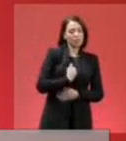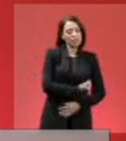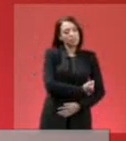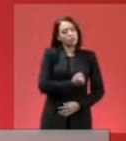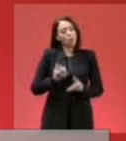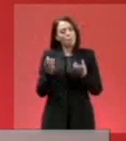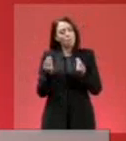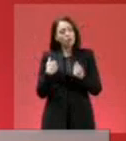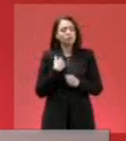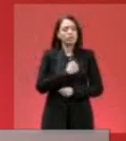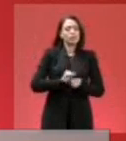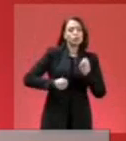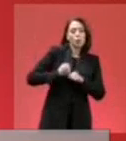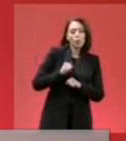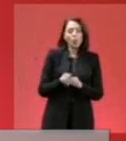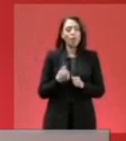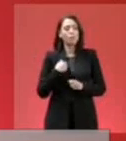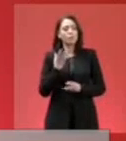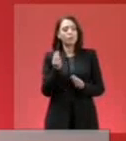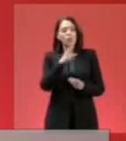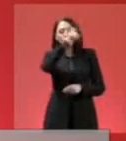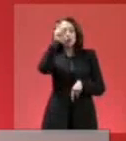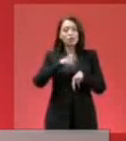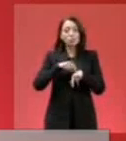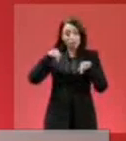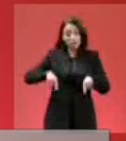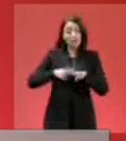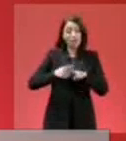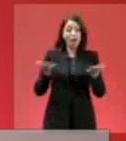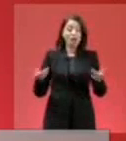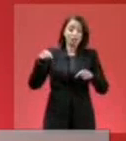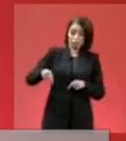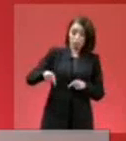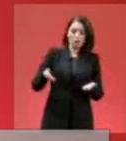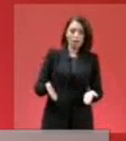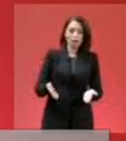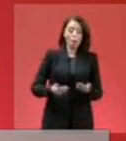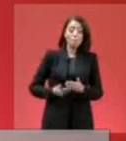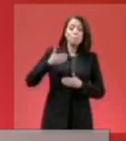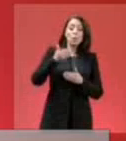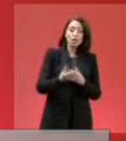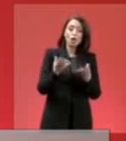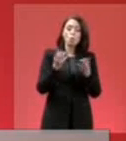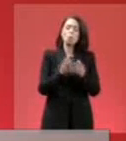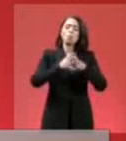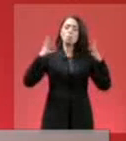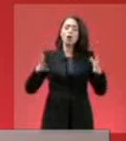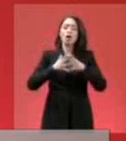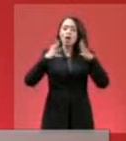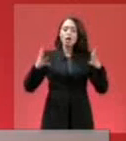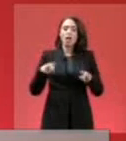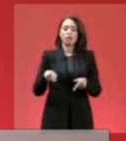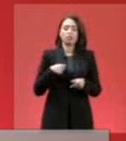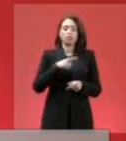Σφίξαμε πολλές φορές τα δόντια, ενώσαμε δυνάμεις σε δύσκολες στιγμές για την πατρίδα, αλλά σήμερα, μετά από τόσες μεγάλες